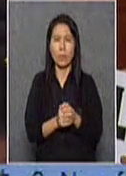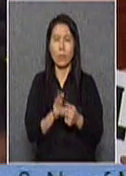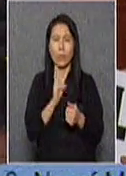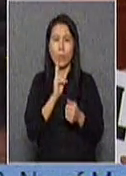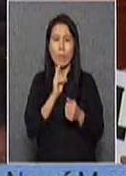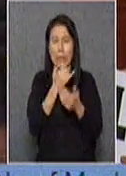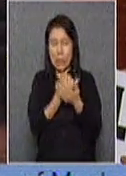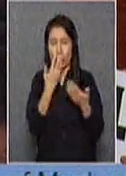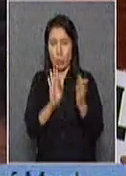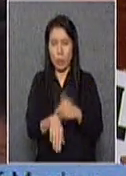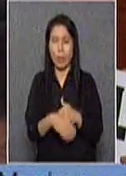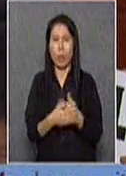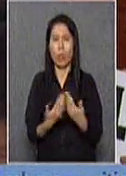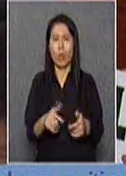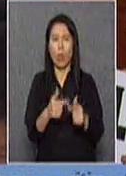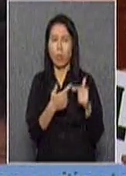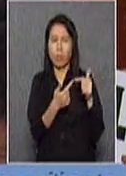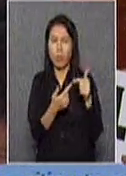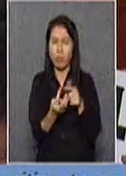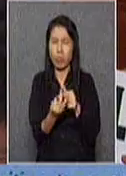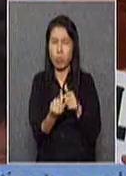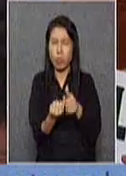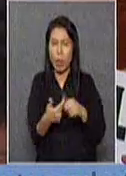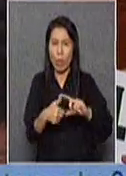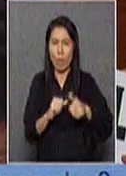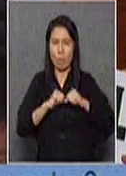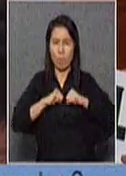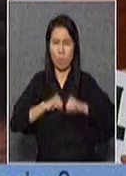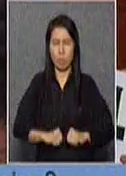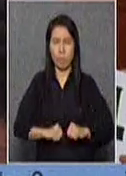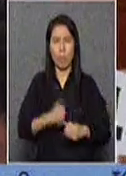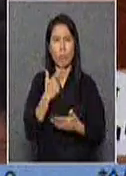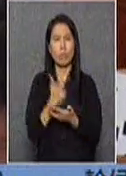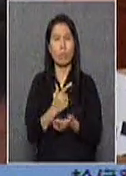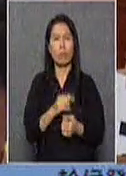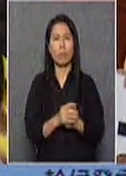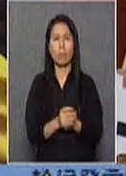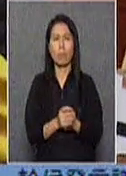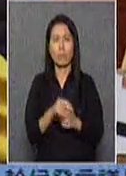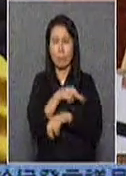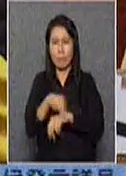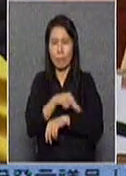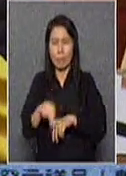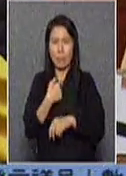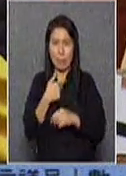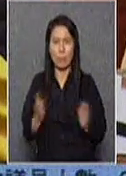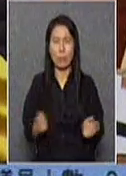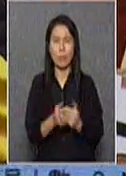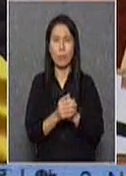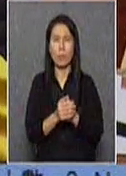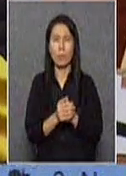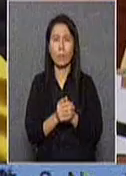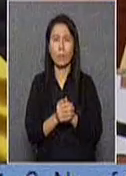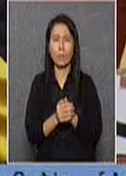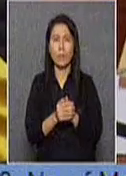呢，採取連串的措施的強硬性，是吧？還有計劃就會推動這個的第